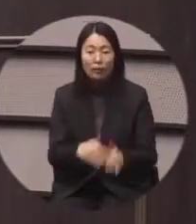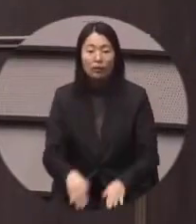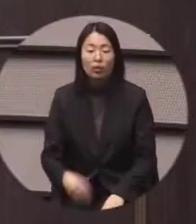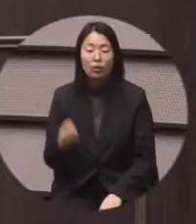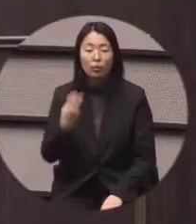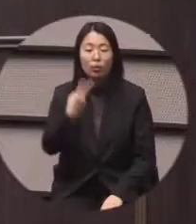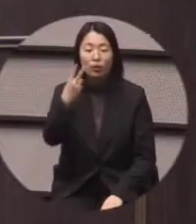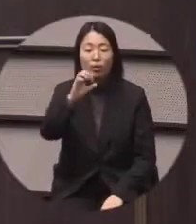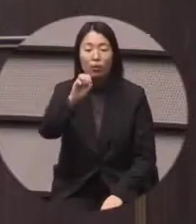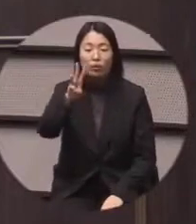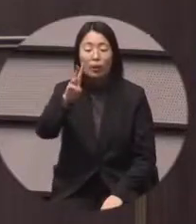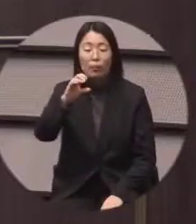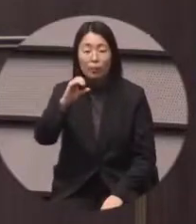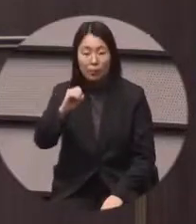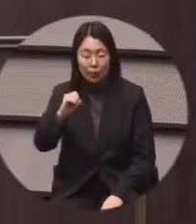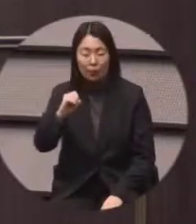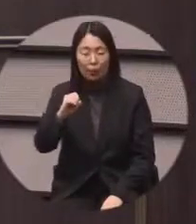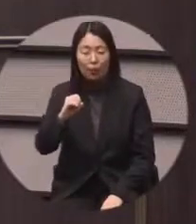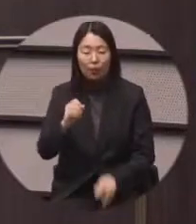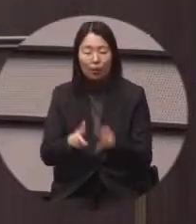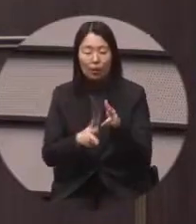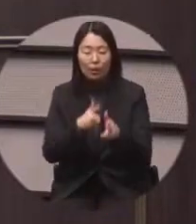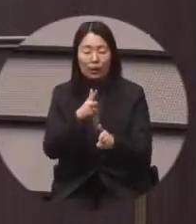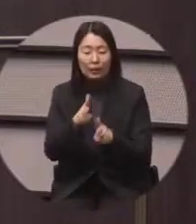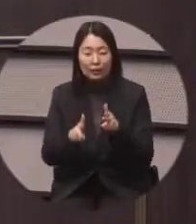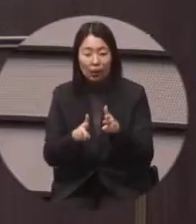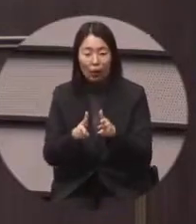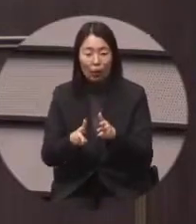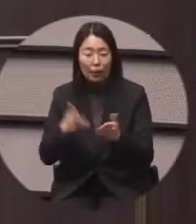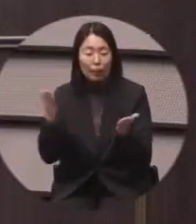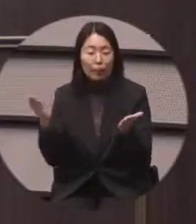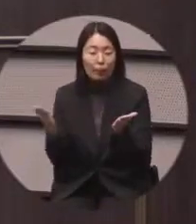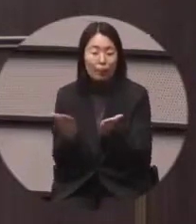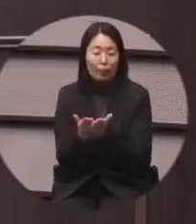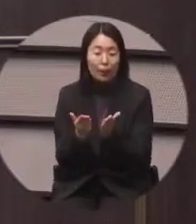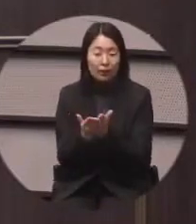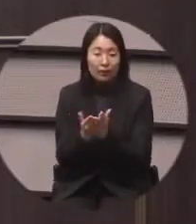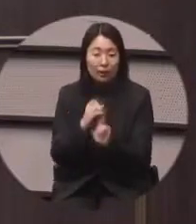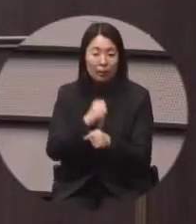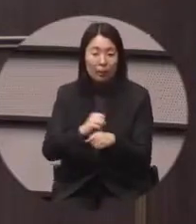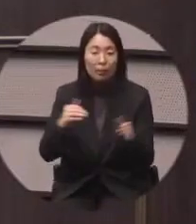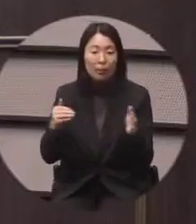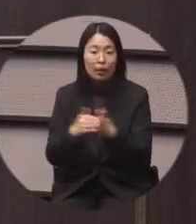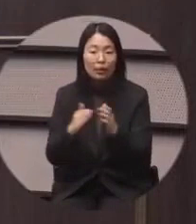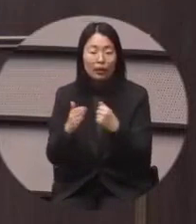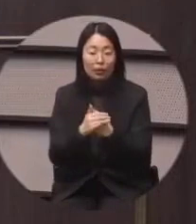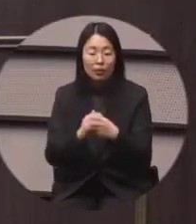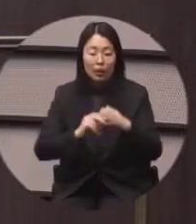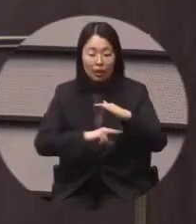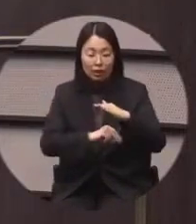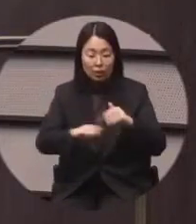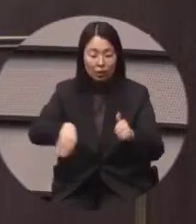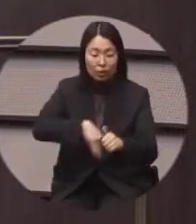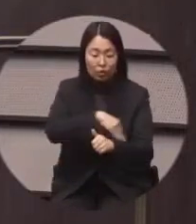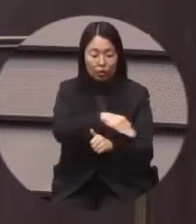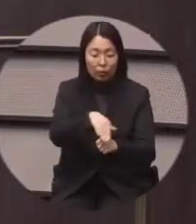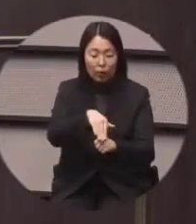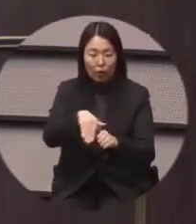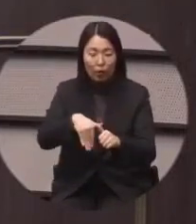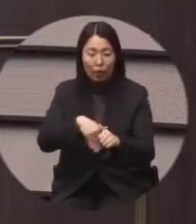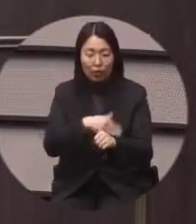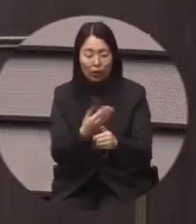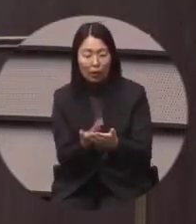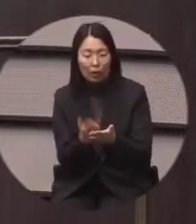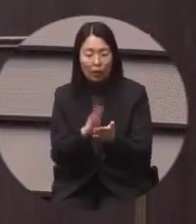부합하는 계획적 체계적인 관리 방안 수립 및 개발로 역세권 주변 지역 개발 압력에 대응하고자 했기 때문입니다.